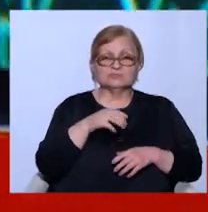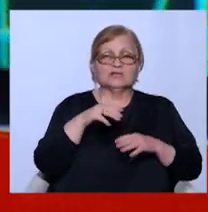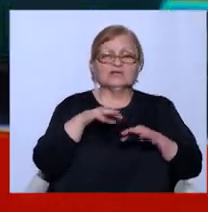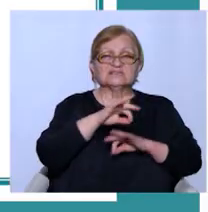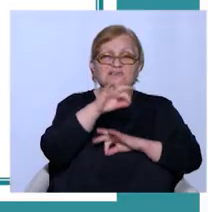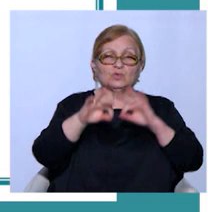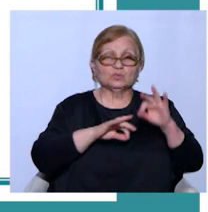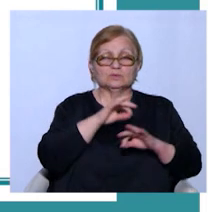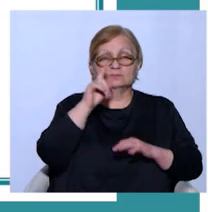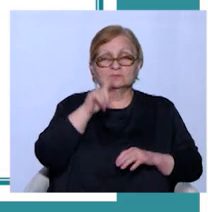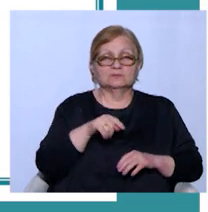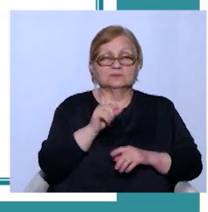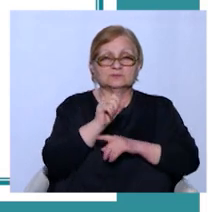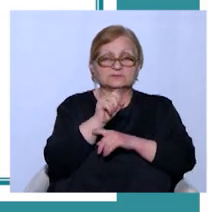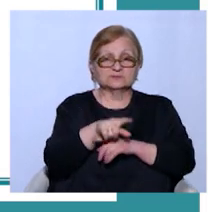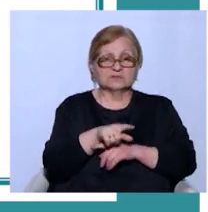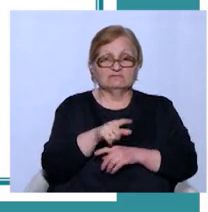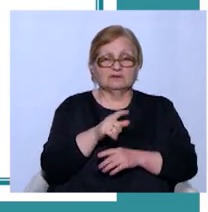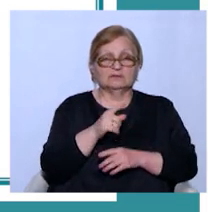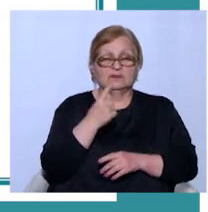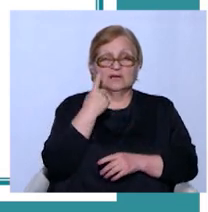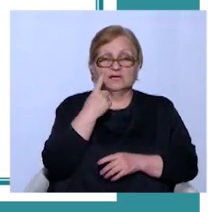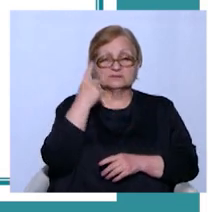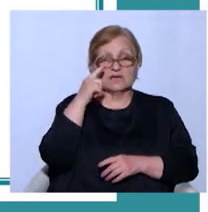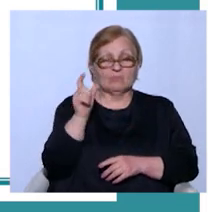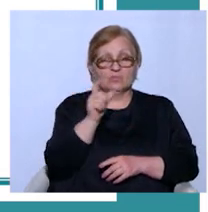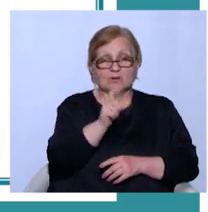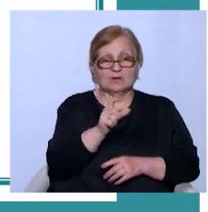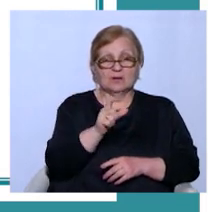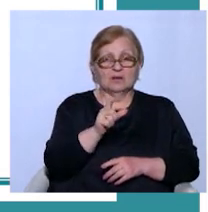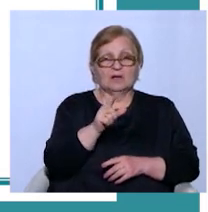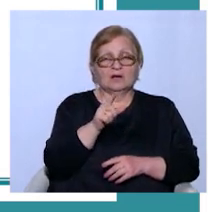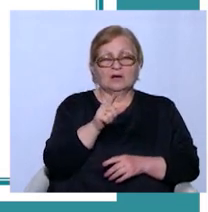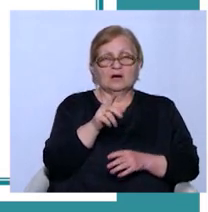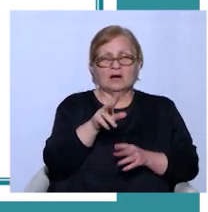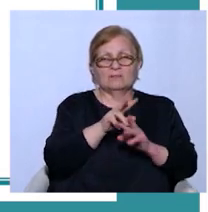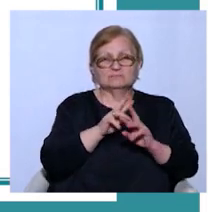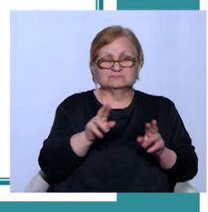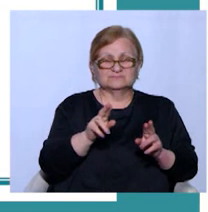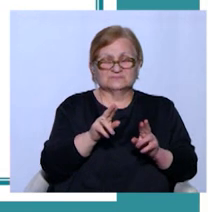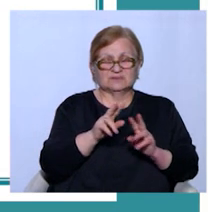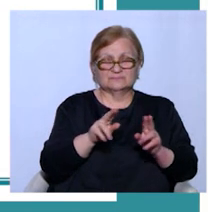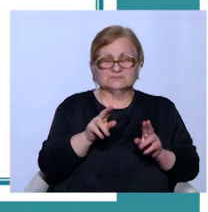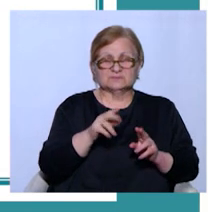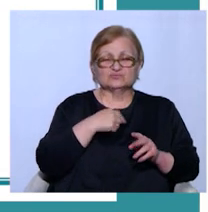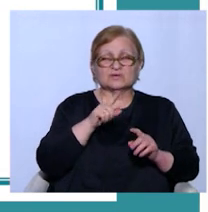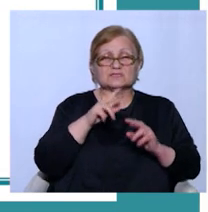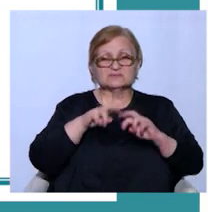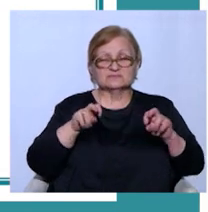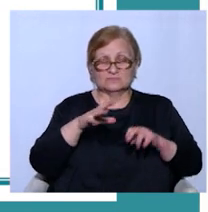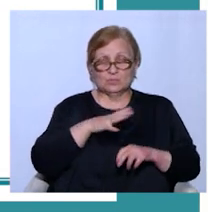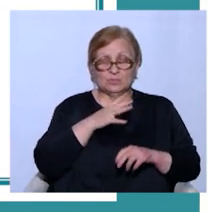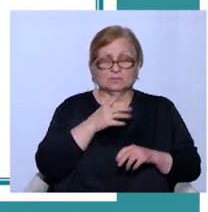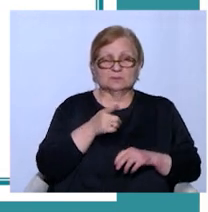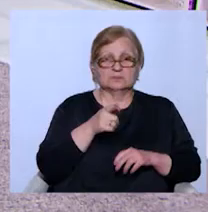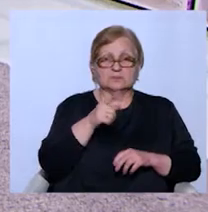ცოდნა. ეხლა მინდა დავალება მოგცეთ, ეს არის ერთი ამოცანა, რომელსაც გიტოვებს, არის მსგავსი, თითქმის მსგავსი განხილული გვაქვს და